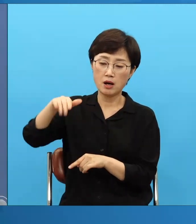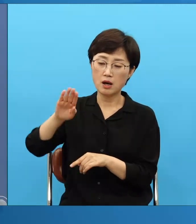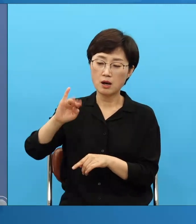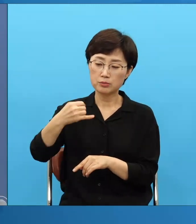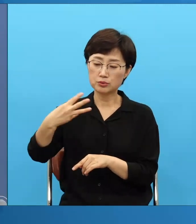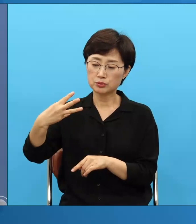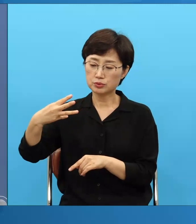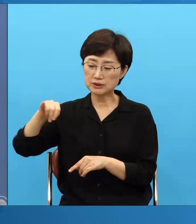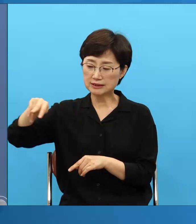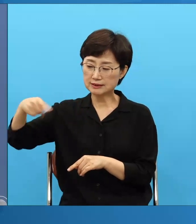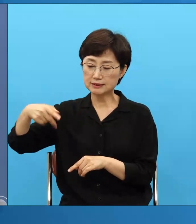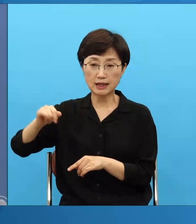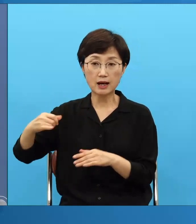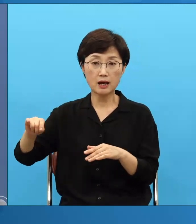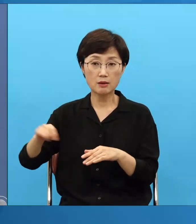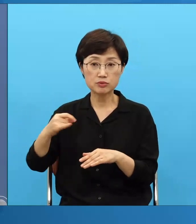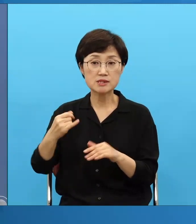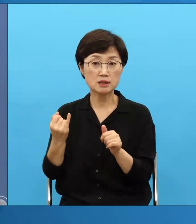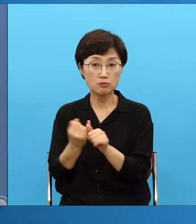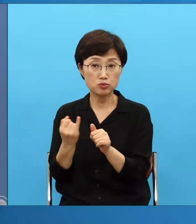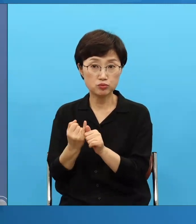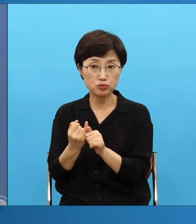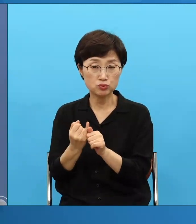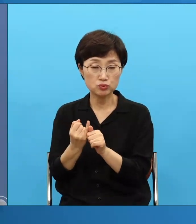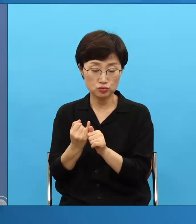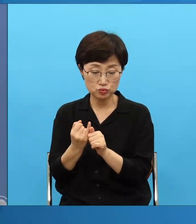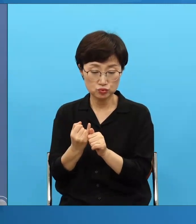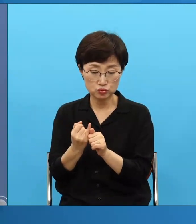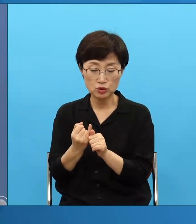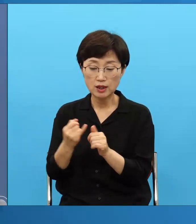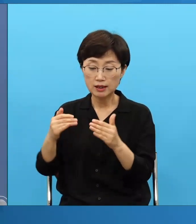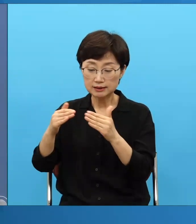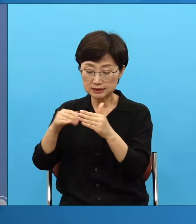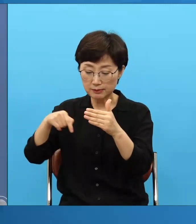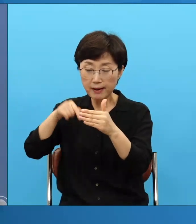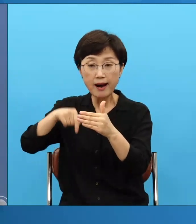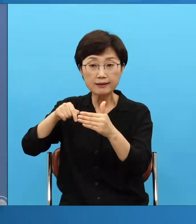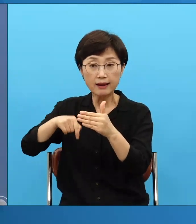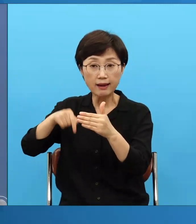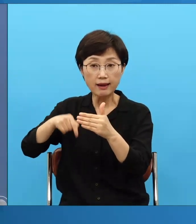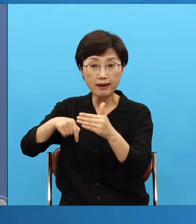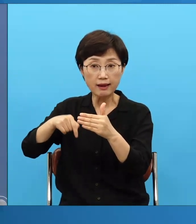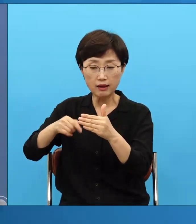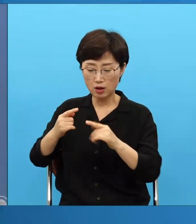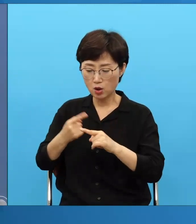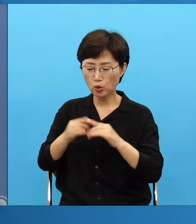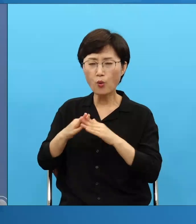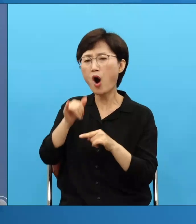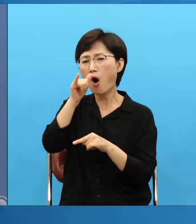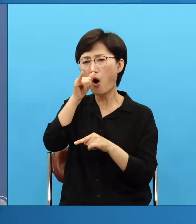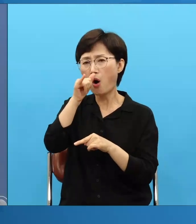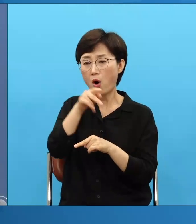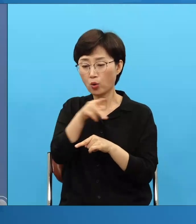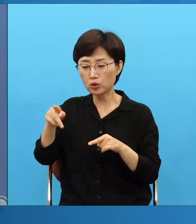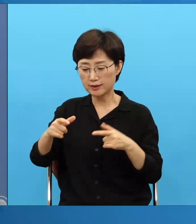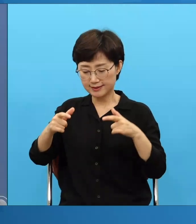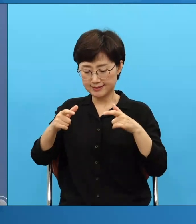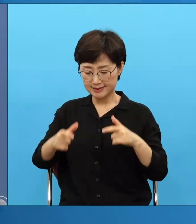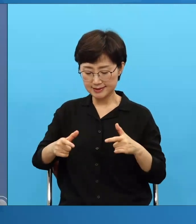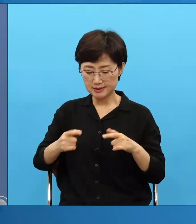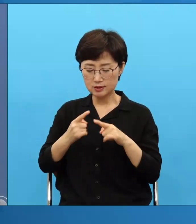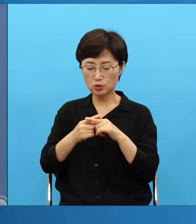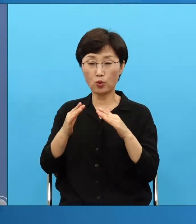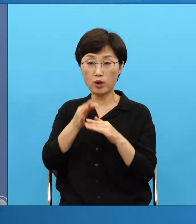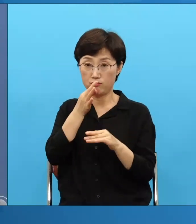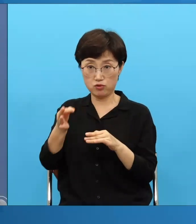게 아니라 로마만 살린 게 아니고요. 그 집에서 브리스가와 그 집에 있는 교회 지교회 운동이죠. And so Priscilla and Aquila didn't only